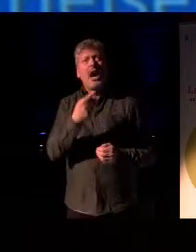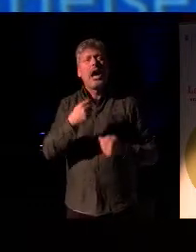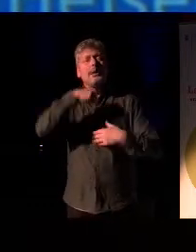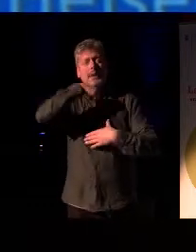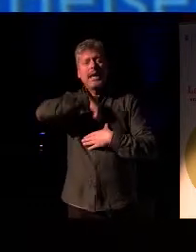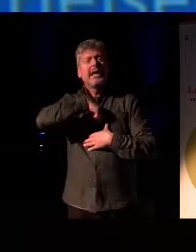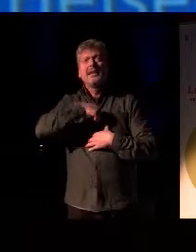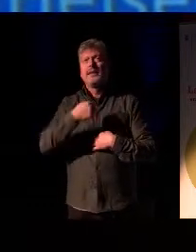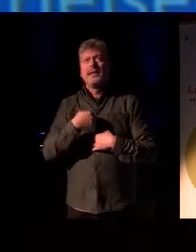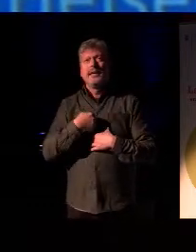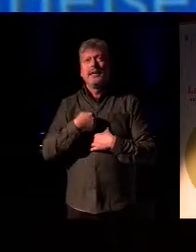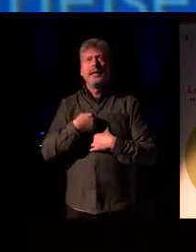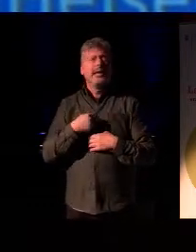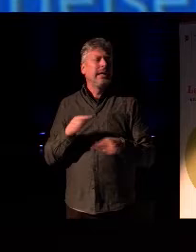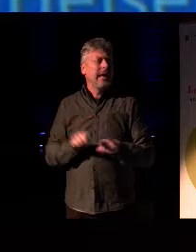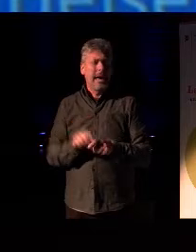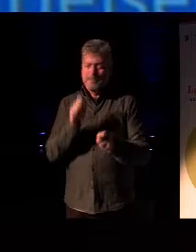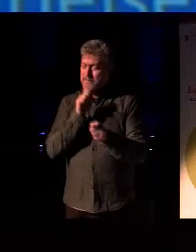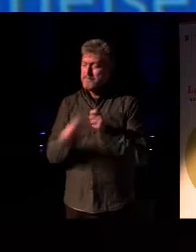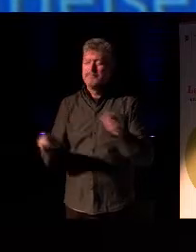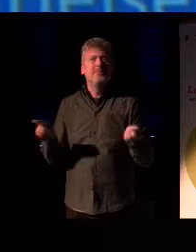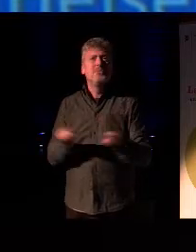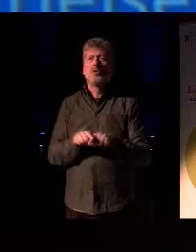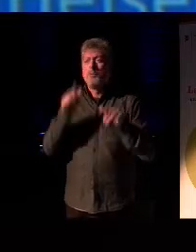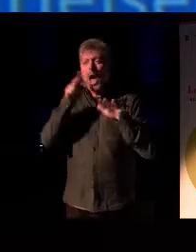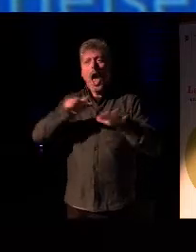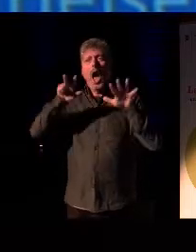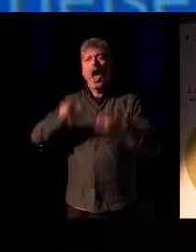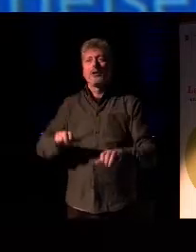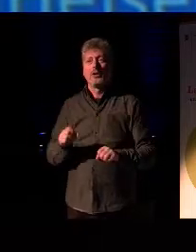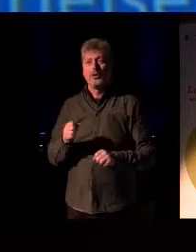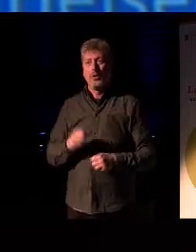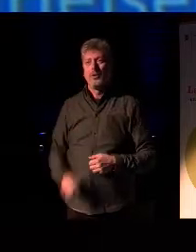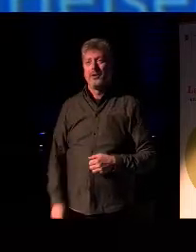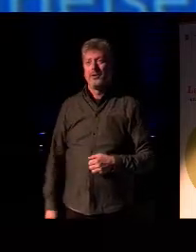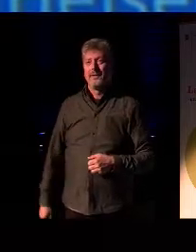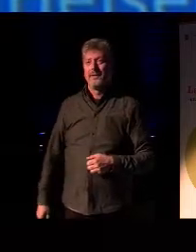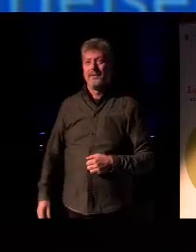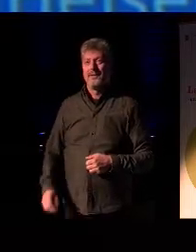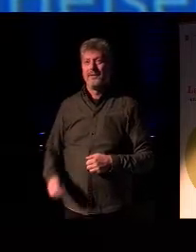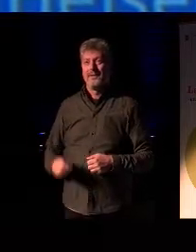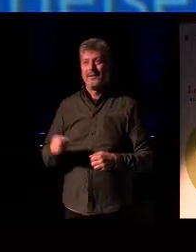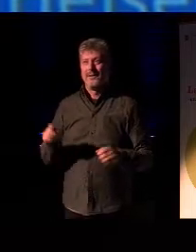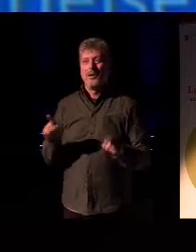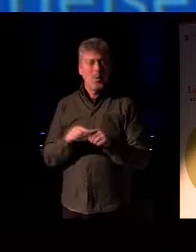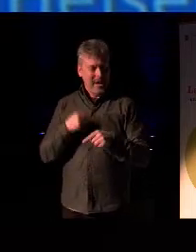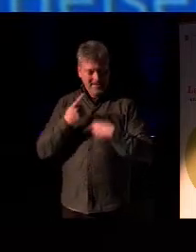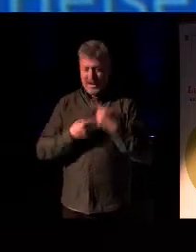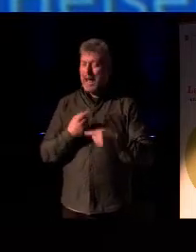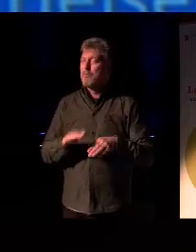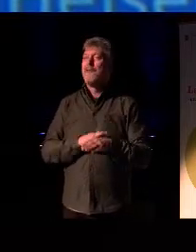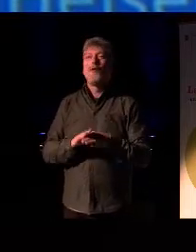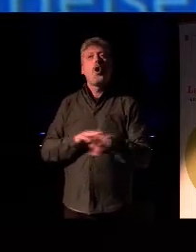meg så er jeg akkurat som jeg var 18 år, og jeg kjenner meg sånn fremdeles.